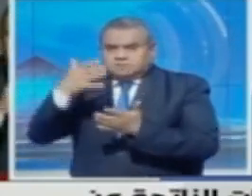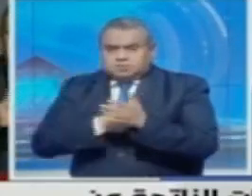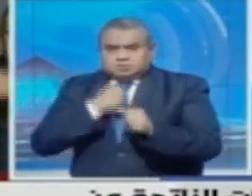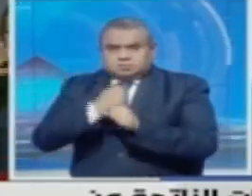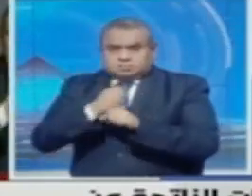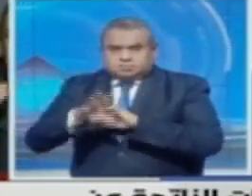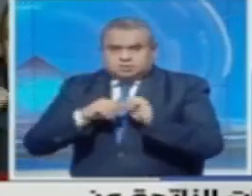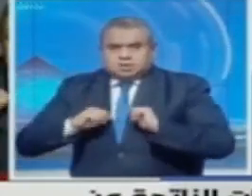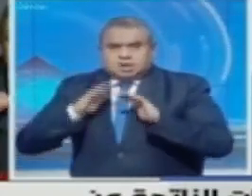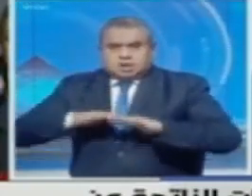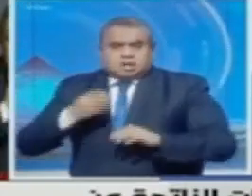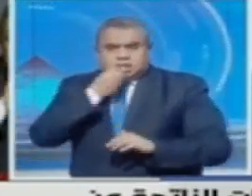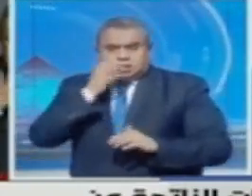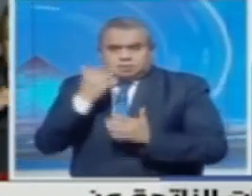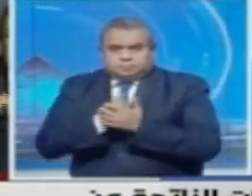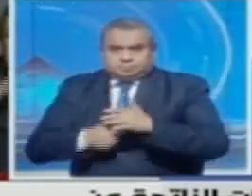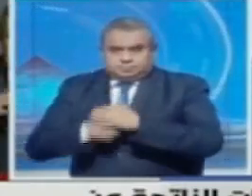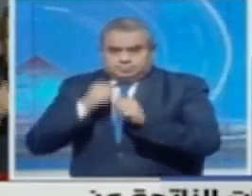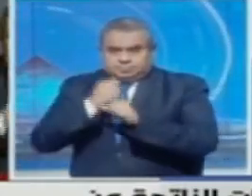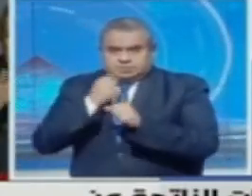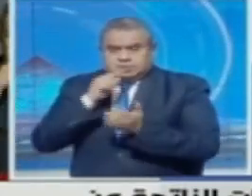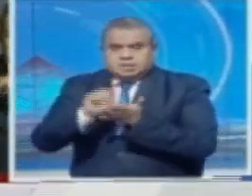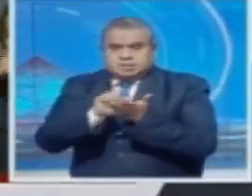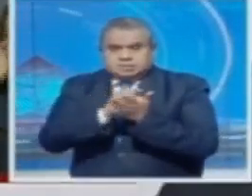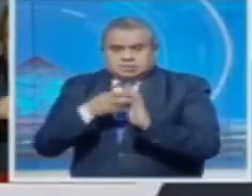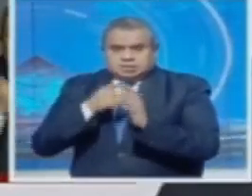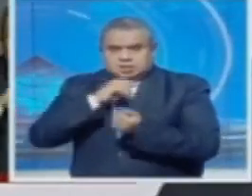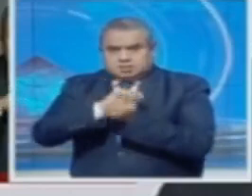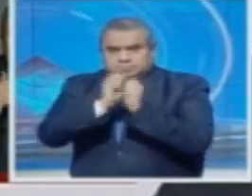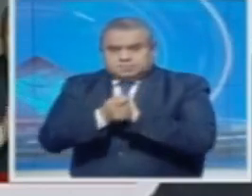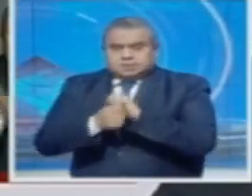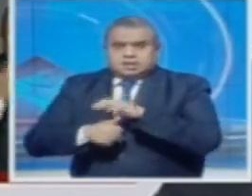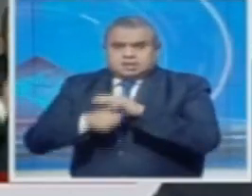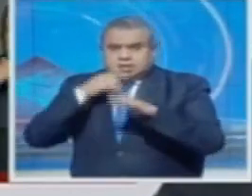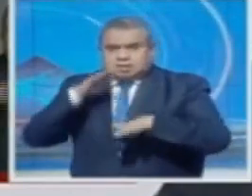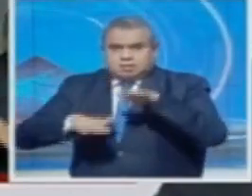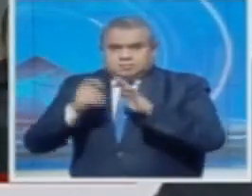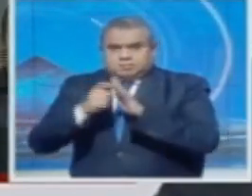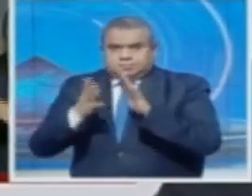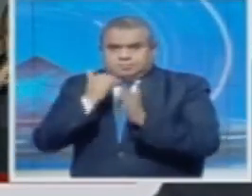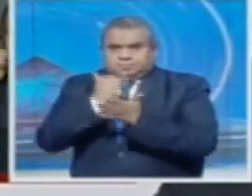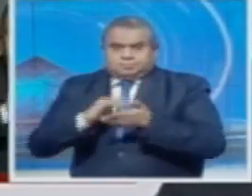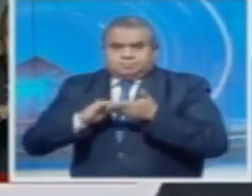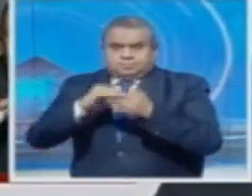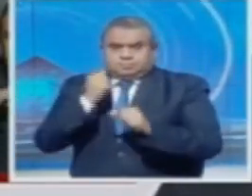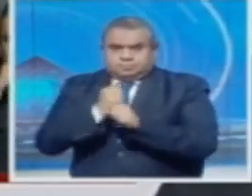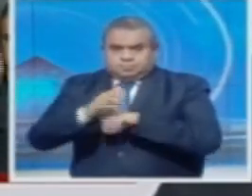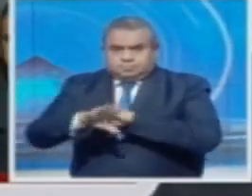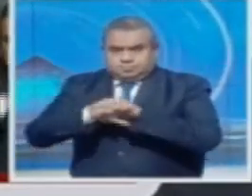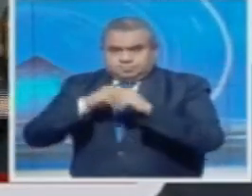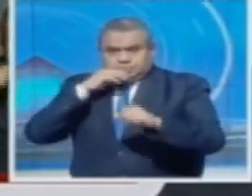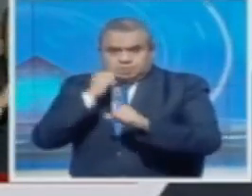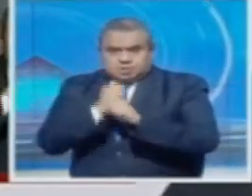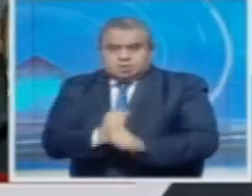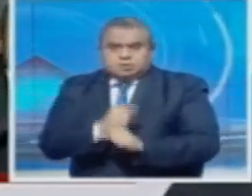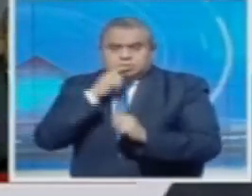وسبل عيش كريم وتعزيز مقدرات الدول عبر التحول العادل إلى أنماط للإنتاج والاستهلاك المستدام